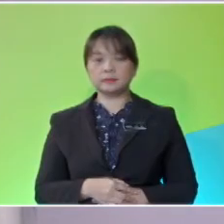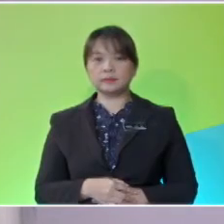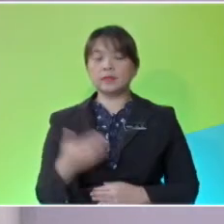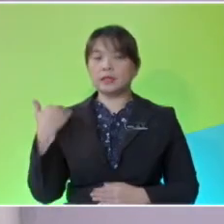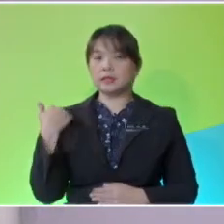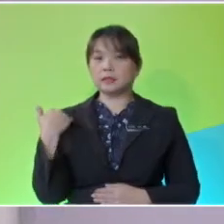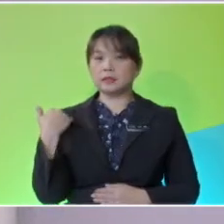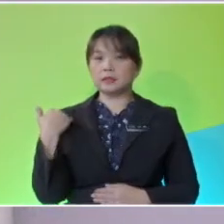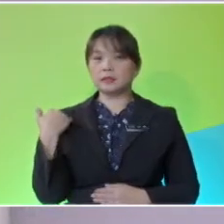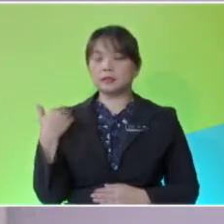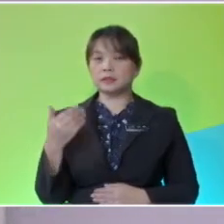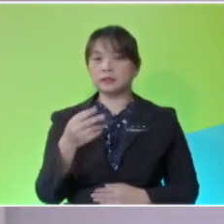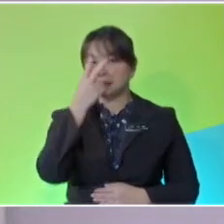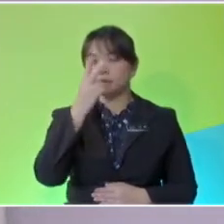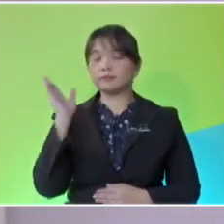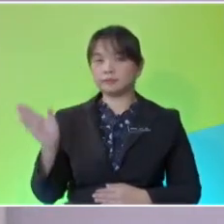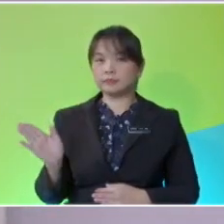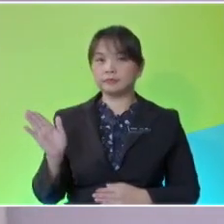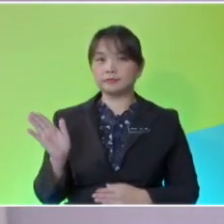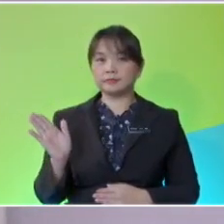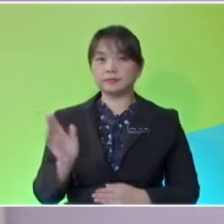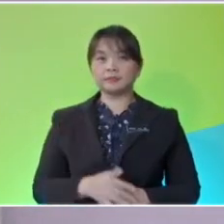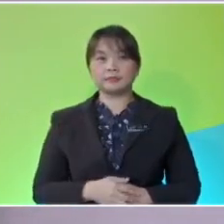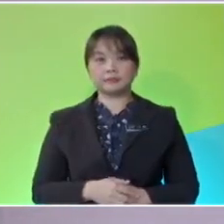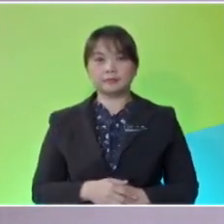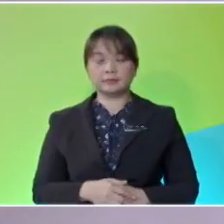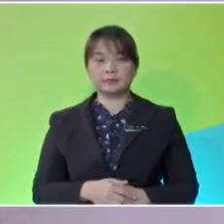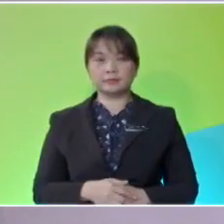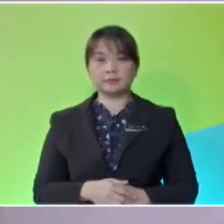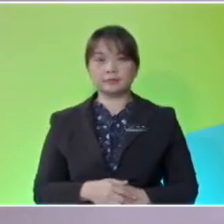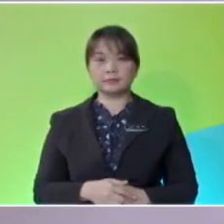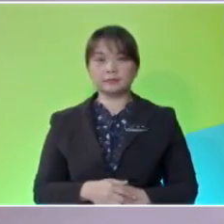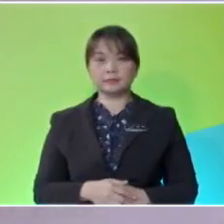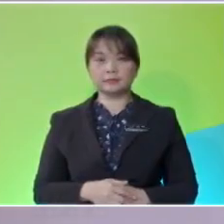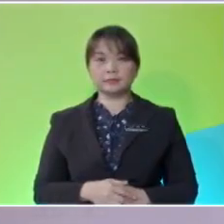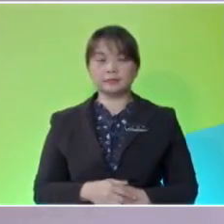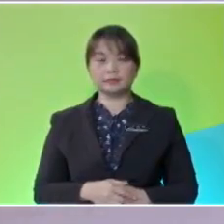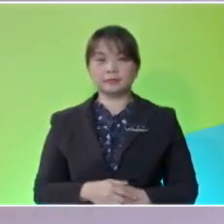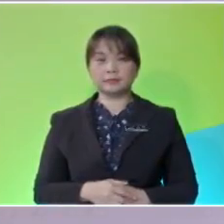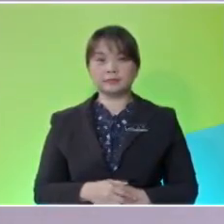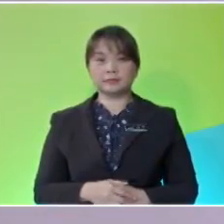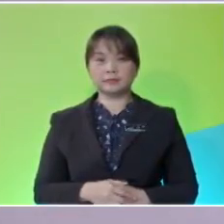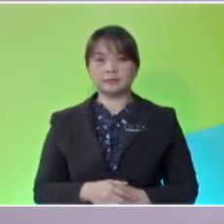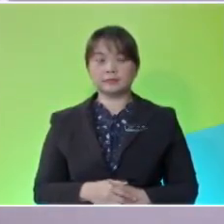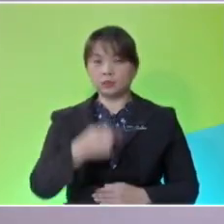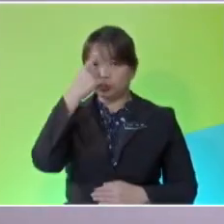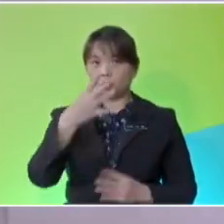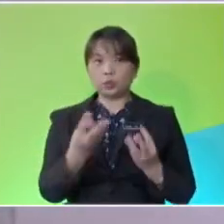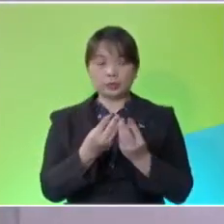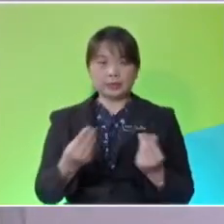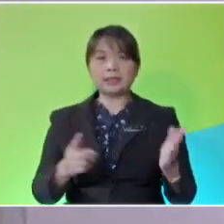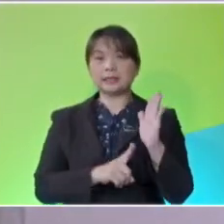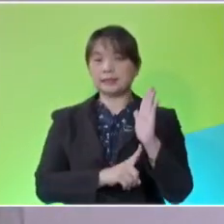biru-biru sikit sudah pastinya berada di sini Cikgu betul Mira Oke untuk tanah di Tanah Tinggi